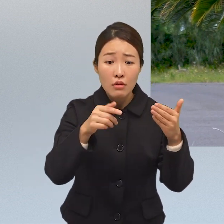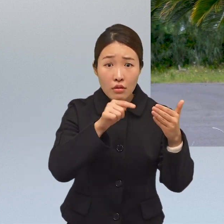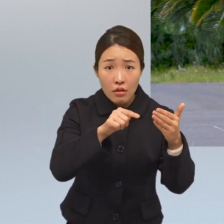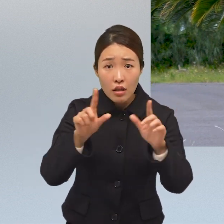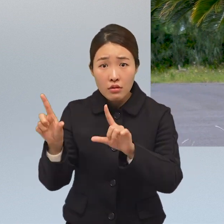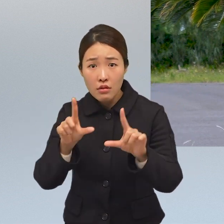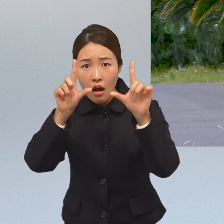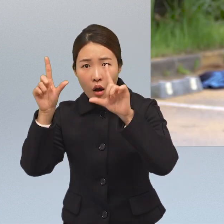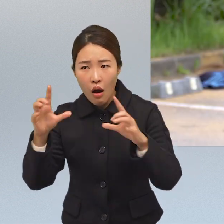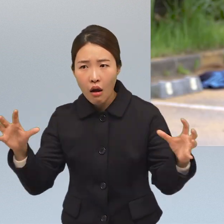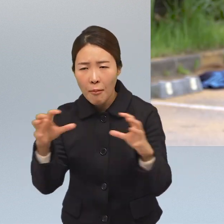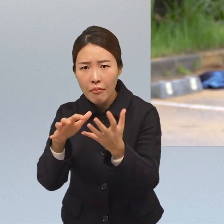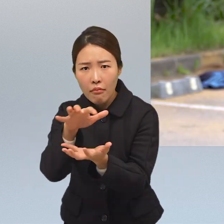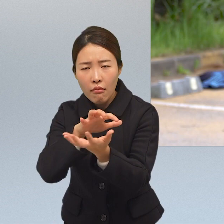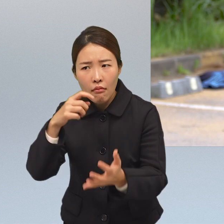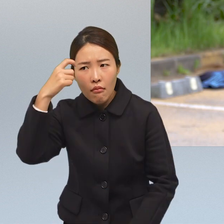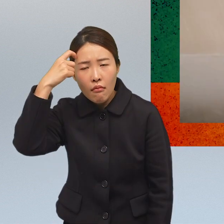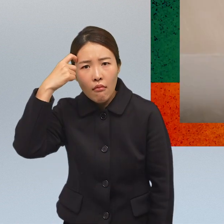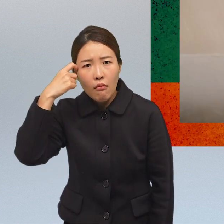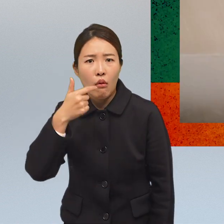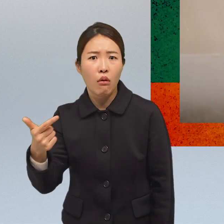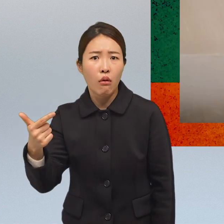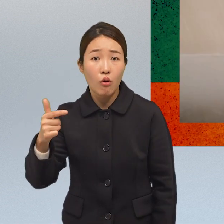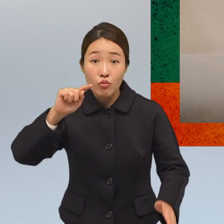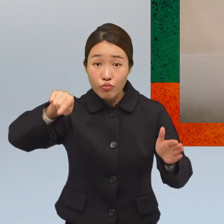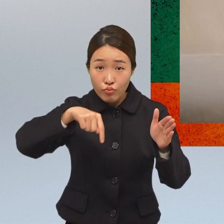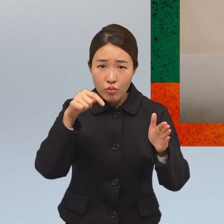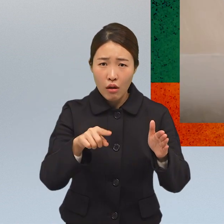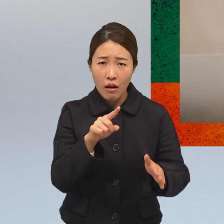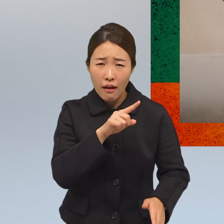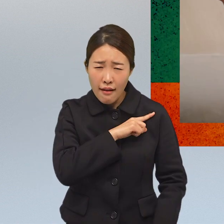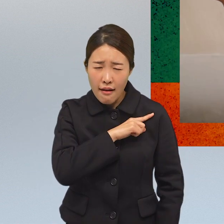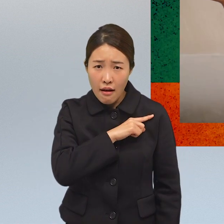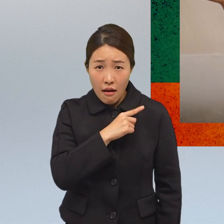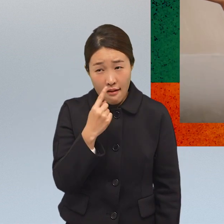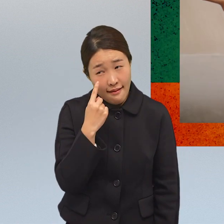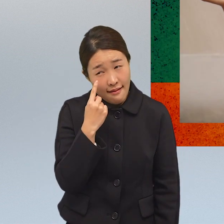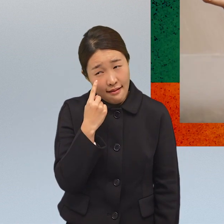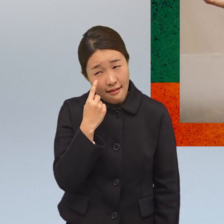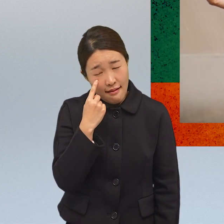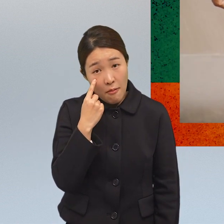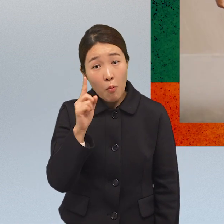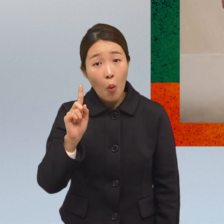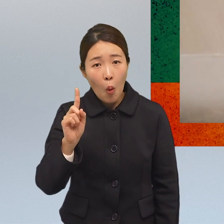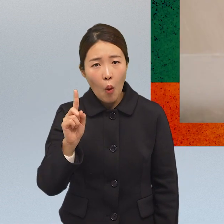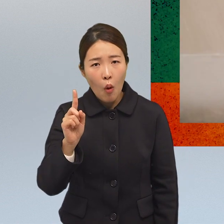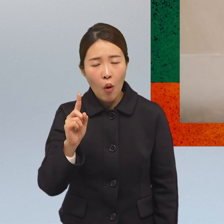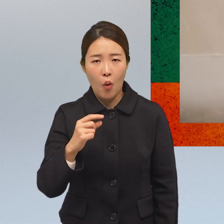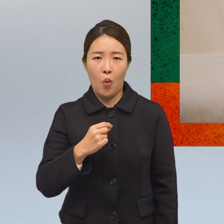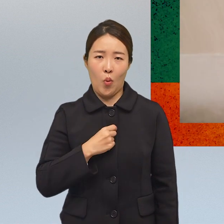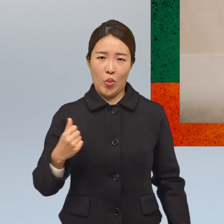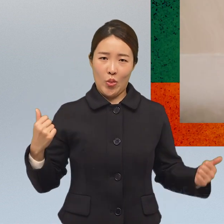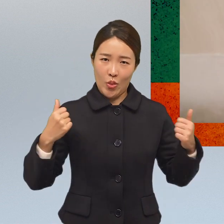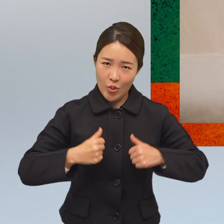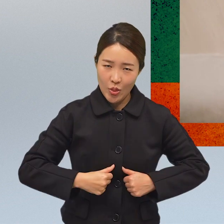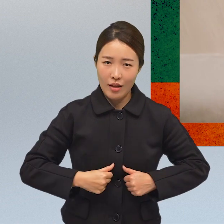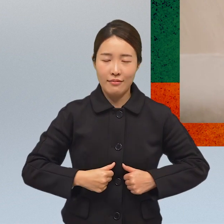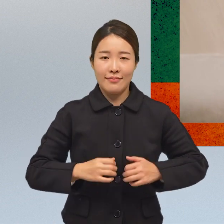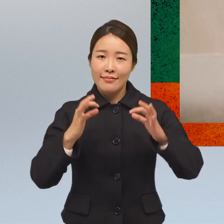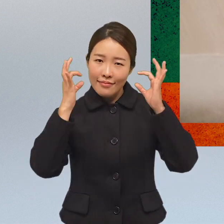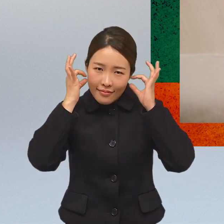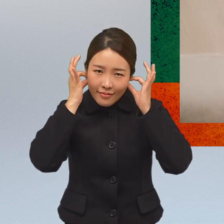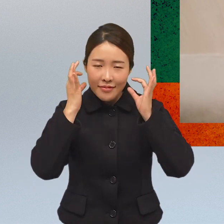생활에 활용하고 있다는 느낌을 많이 받았습니다. 그 중에서도 가장 익숙하게 볼 수 있었던 게 이제